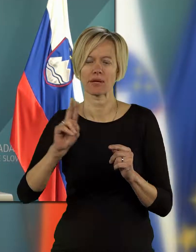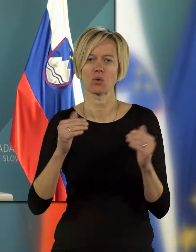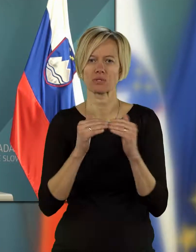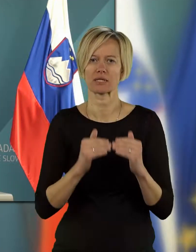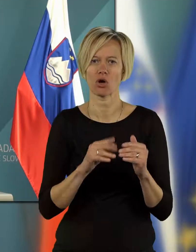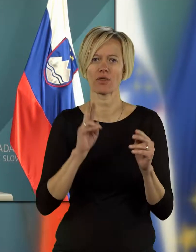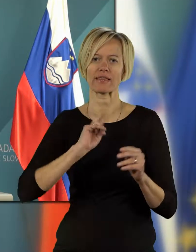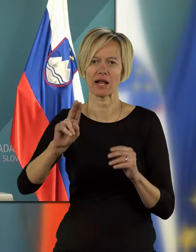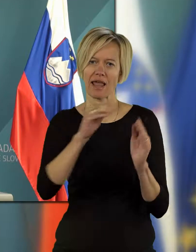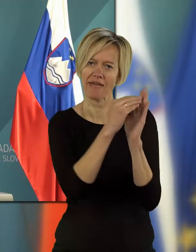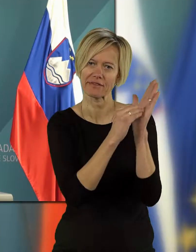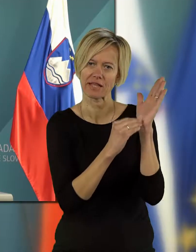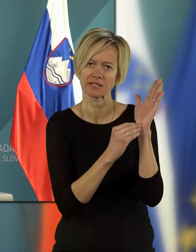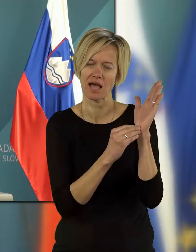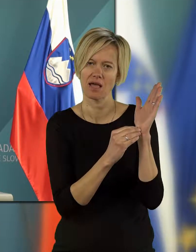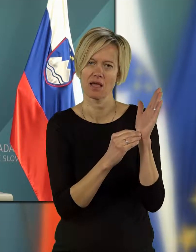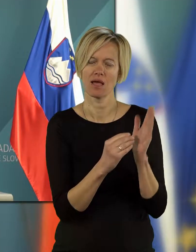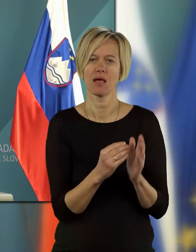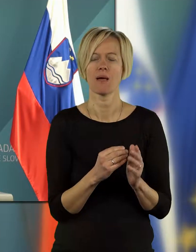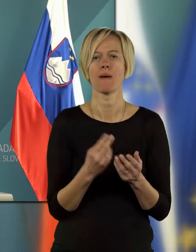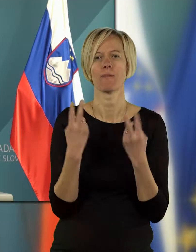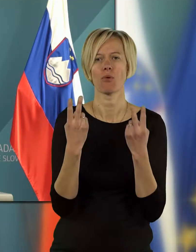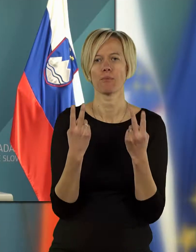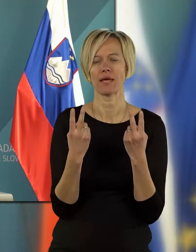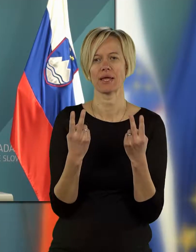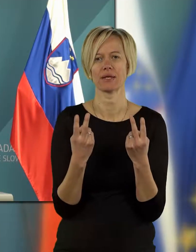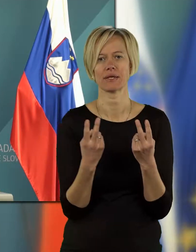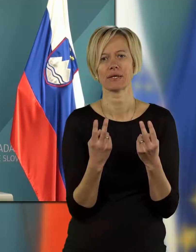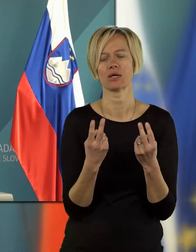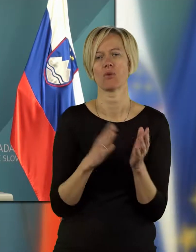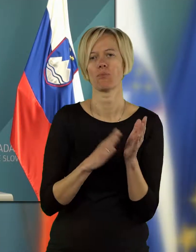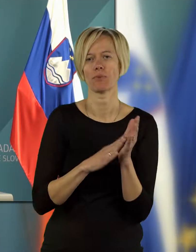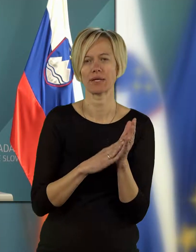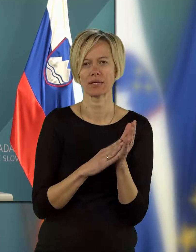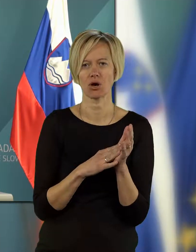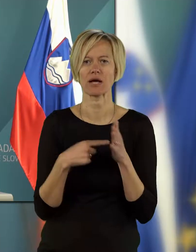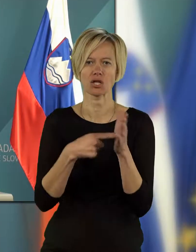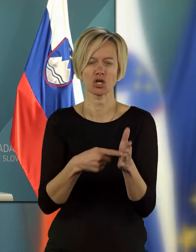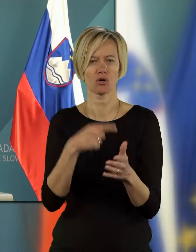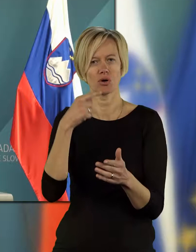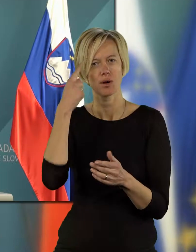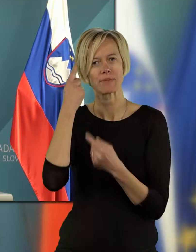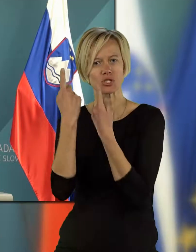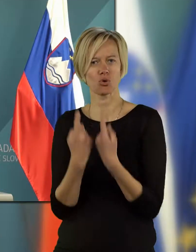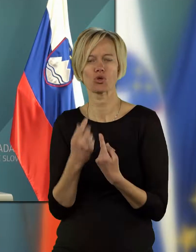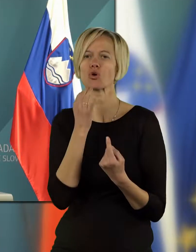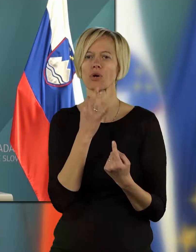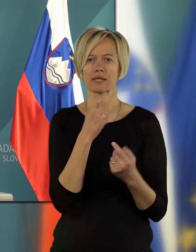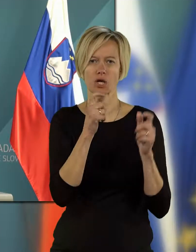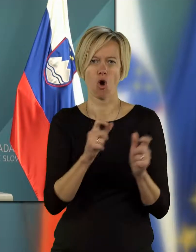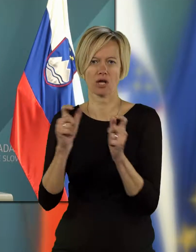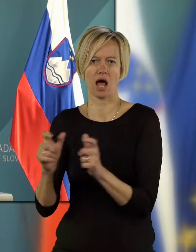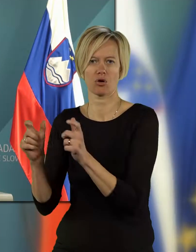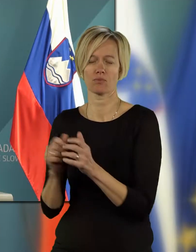vse ostale evidence, ki tudi pomenijo in jasno kažejo na jurisdikcijo oziroma pristojnost konkretnih